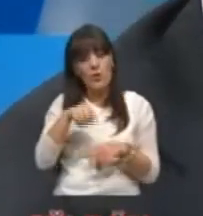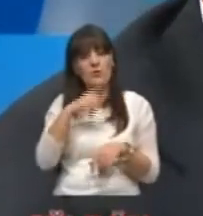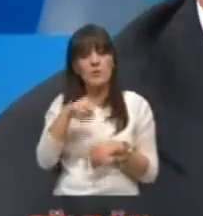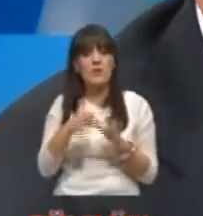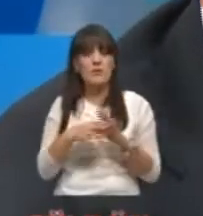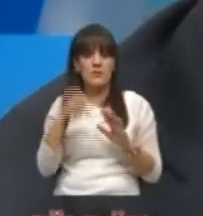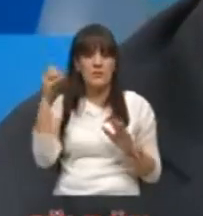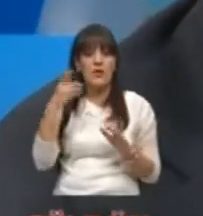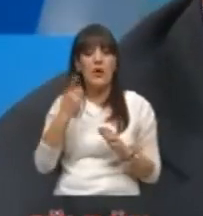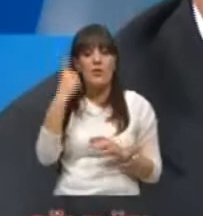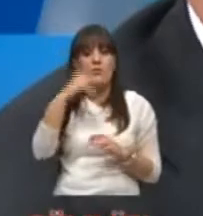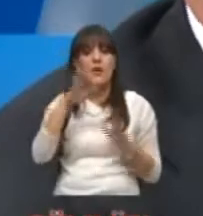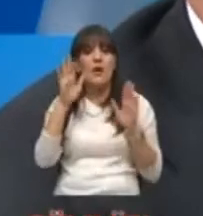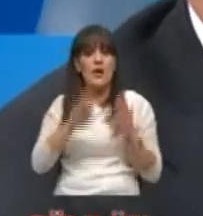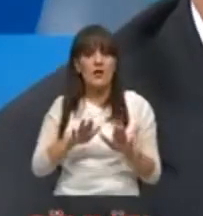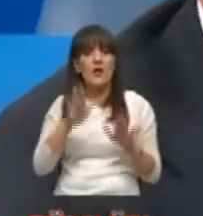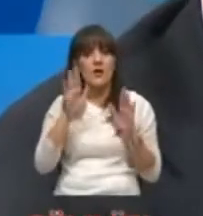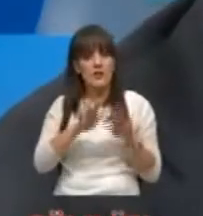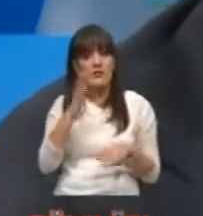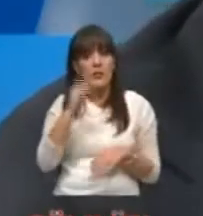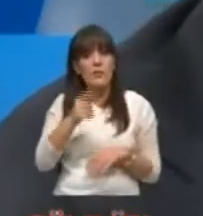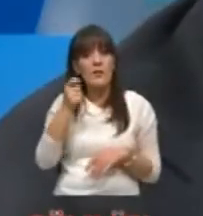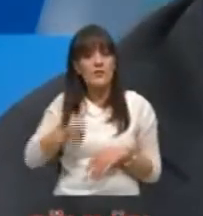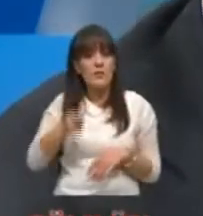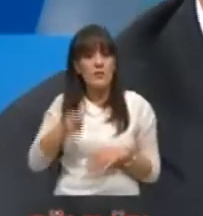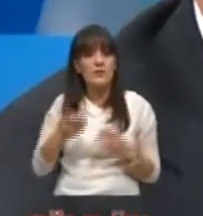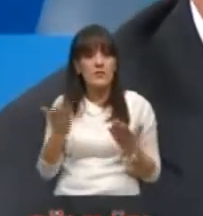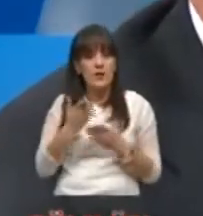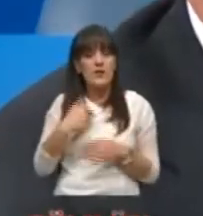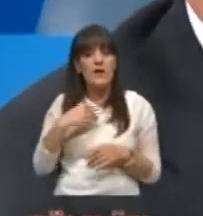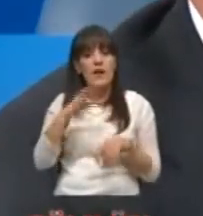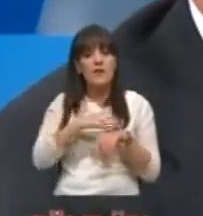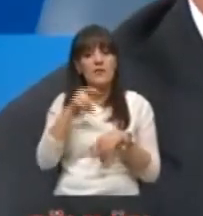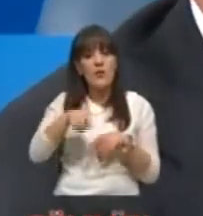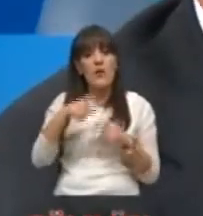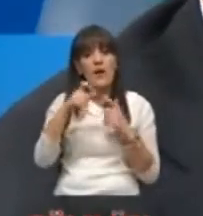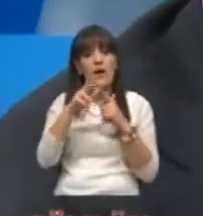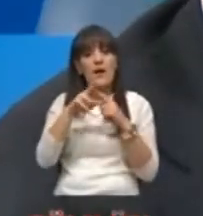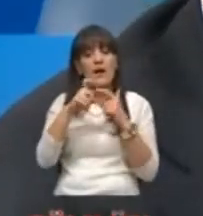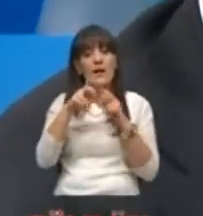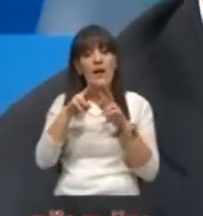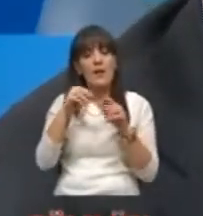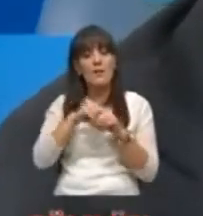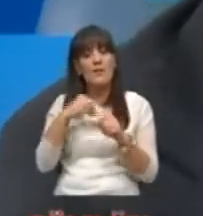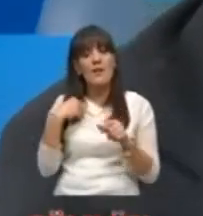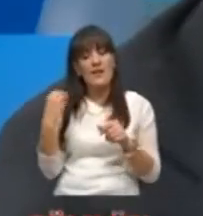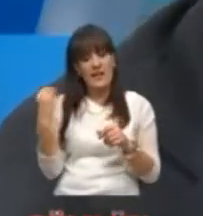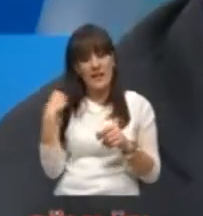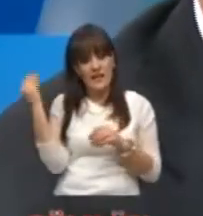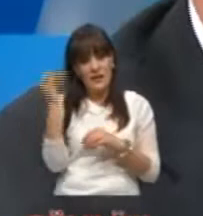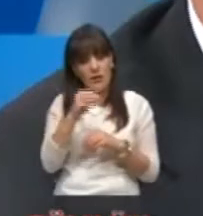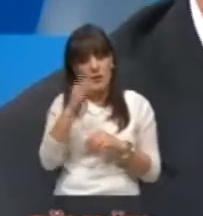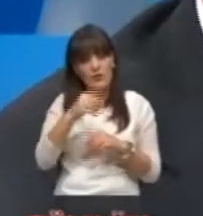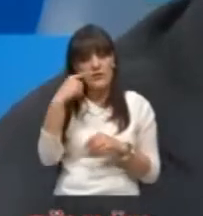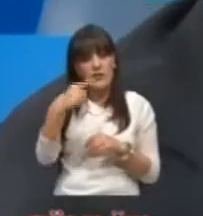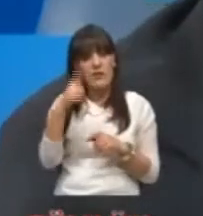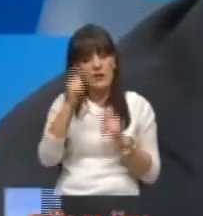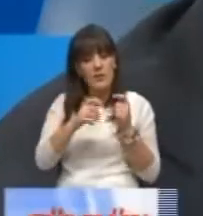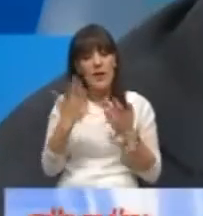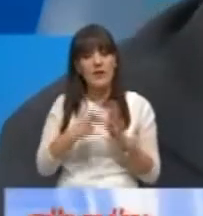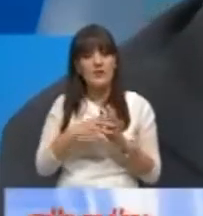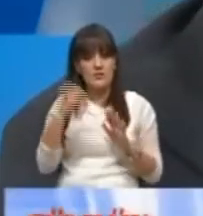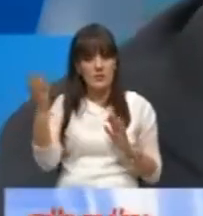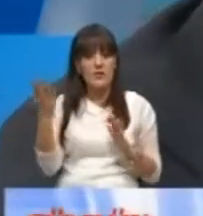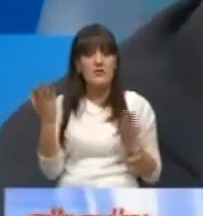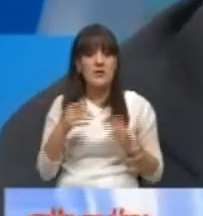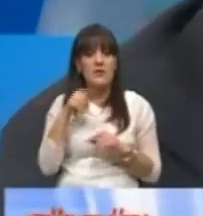olabilir. Onun için kalıcıdır. Kalıcı olmak durumundadır da zaten. Çünkü hasta o eklemine fonksiyon kazandırsın diye yapılır o protez. Evet. Eğer